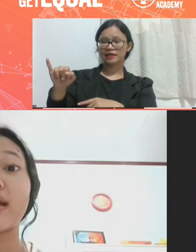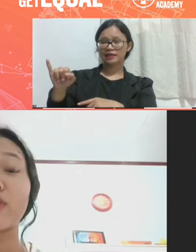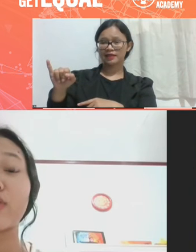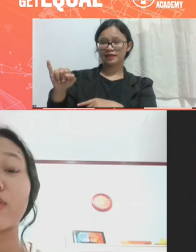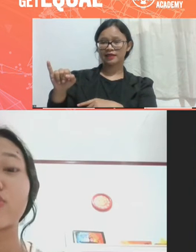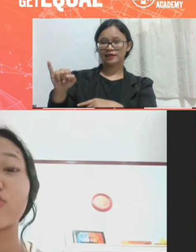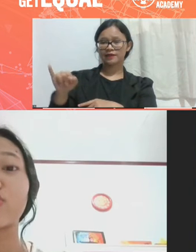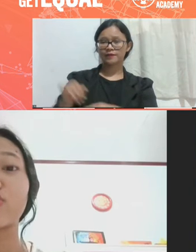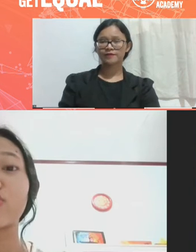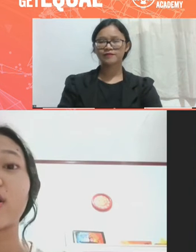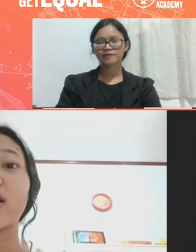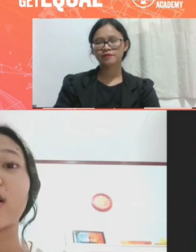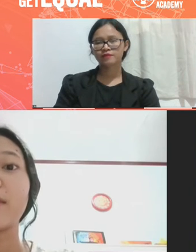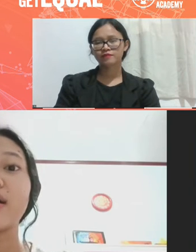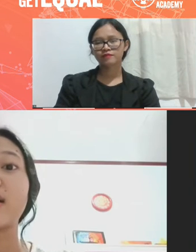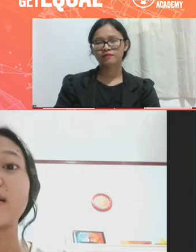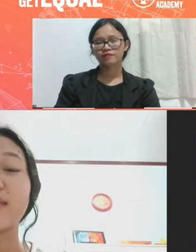DPR untuk